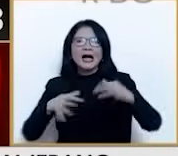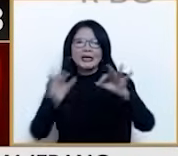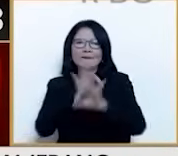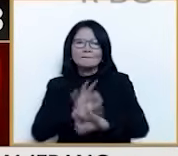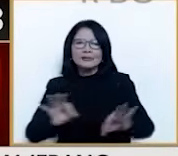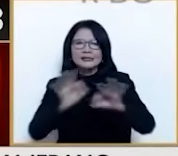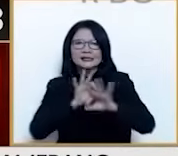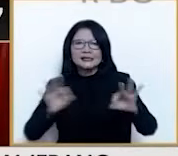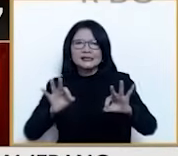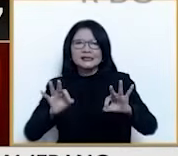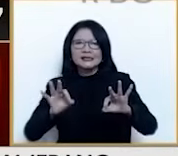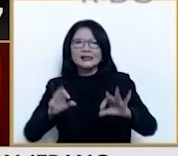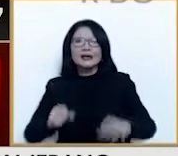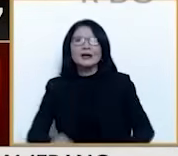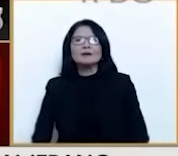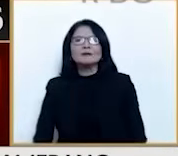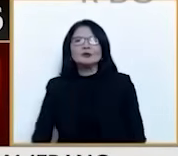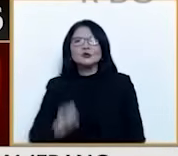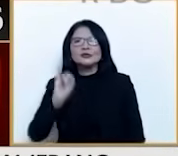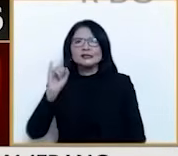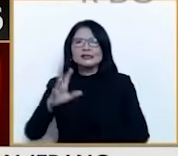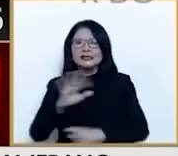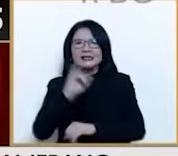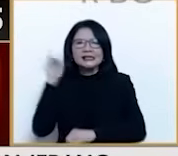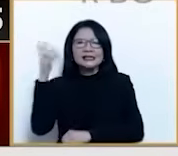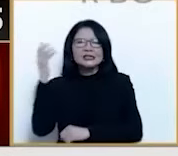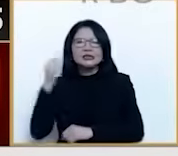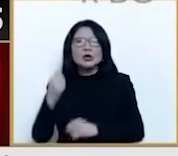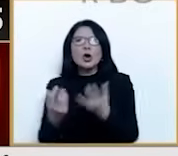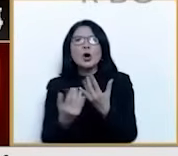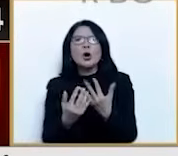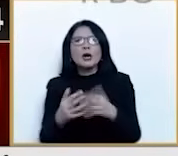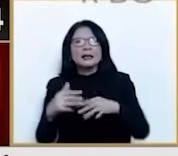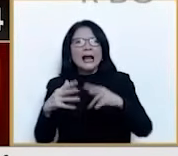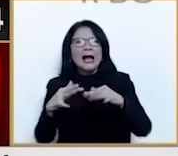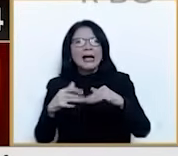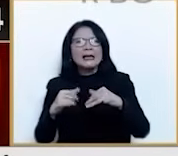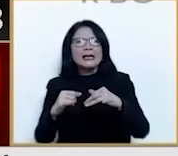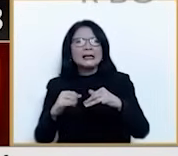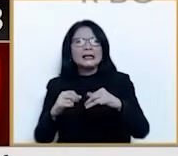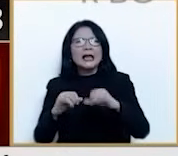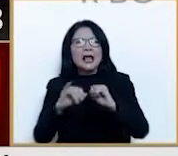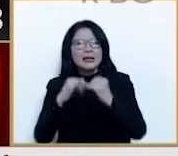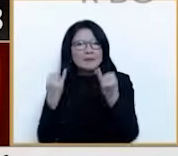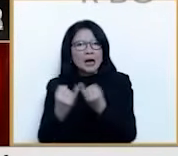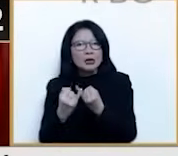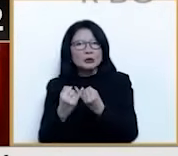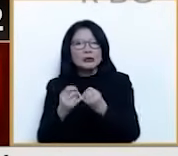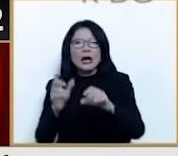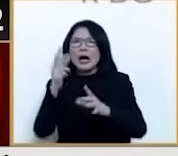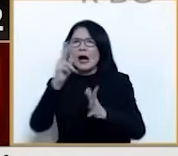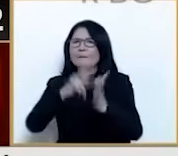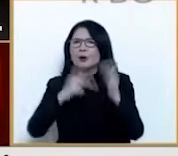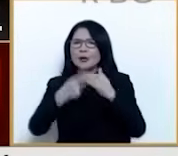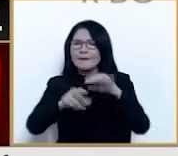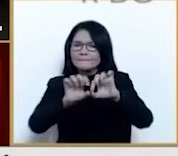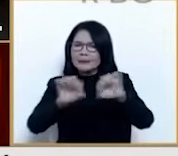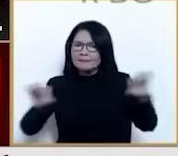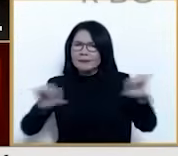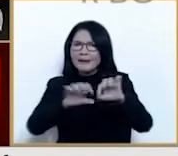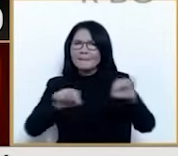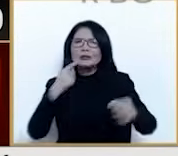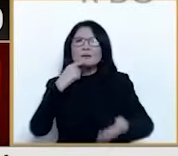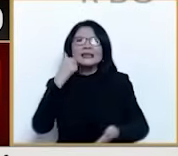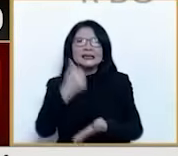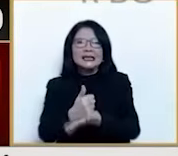menurut International Water Institute. Sehingga untuk itu apa yang harus dilakukan? Maka program pipanisasi bagi Jakarta menjadi